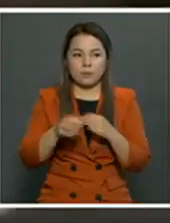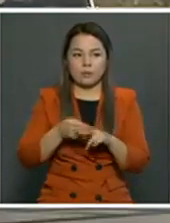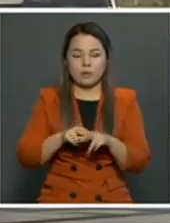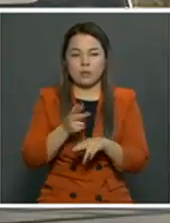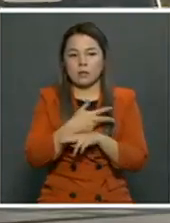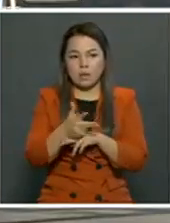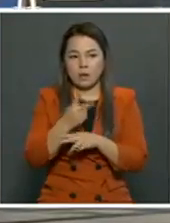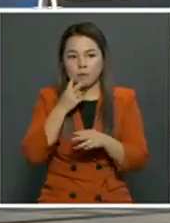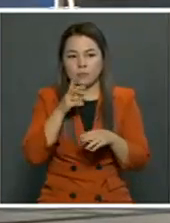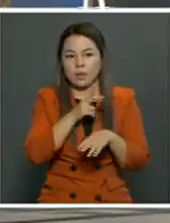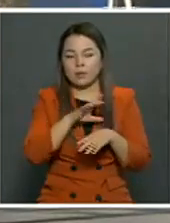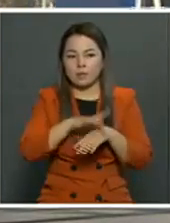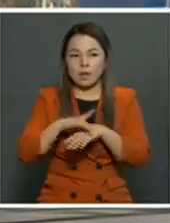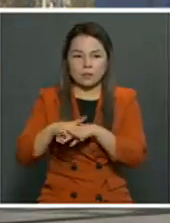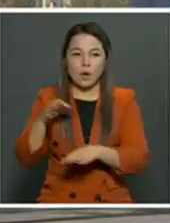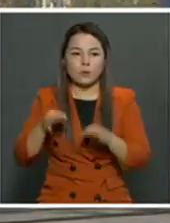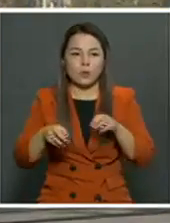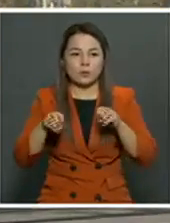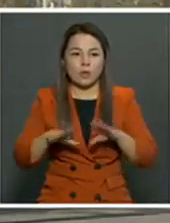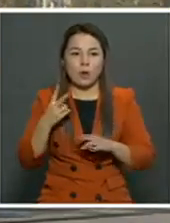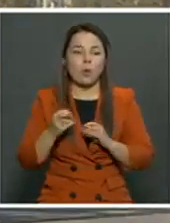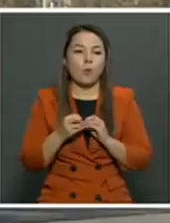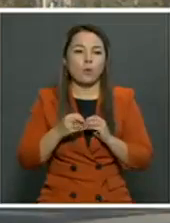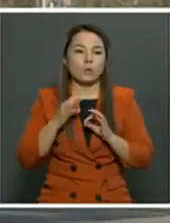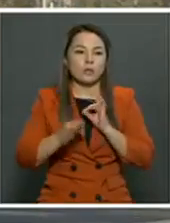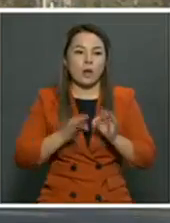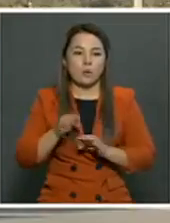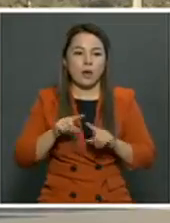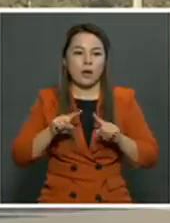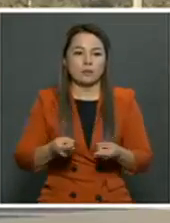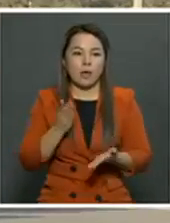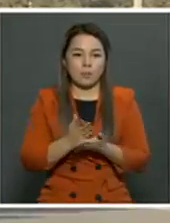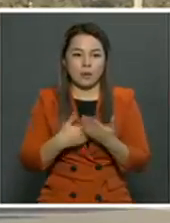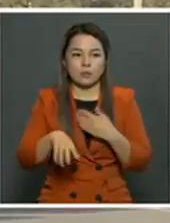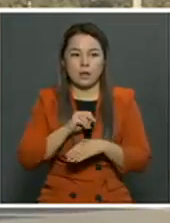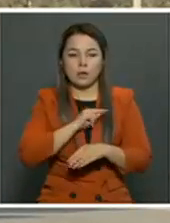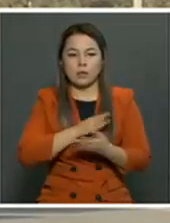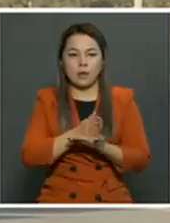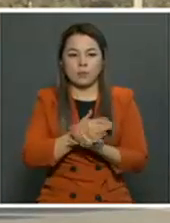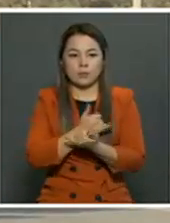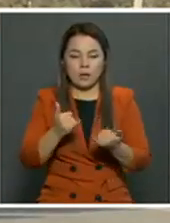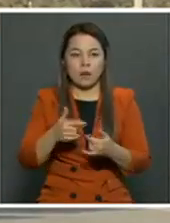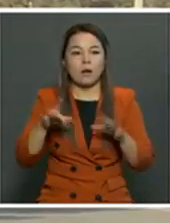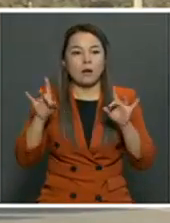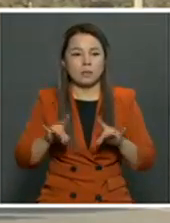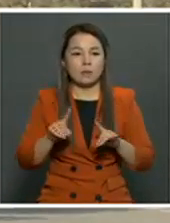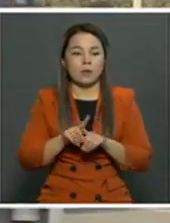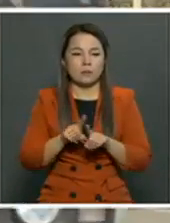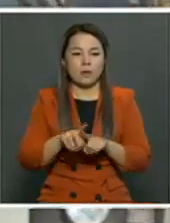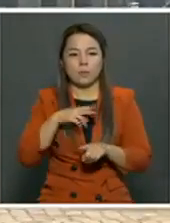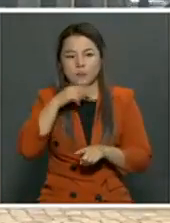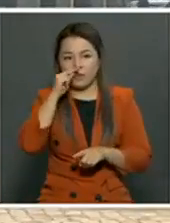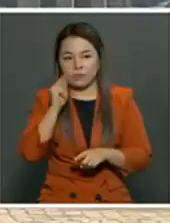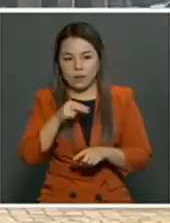бейненің негізінде ұсталған блогер соттың шешімімен 10 тәулікке қамалды. Сондай-ақ оған қызмет көрсеткен мейрамхана иесіне де айыппұл